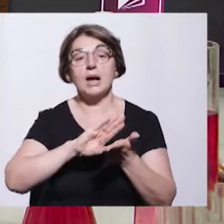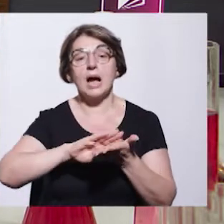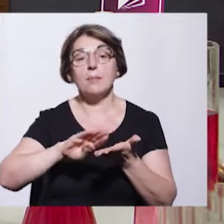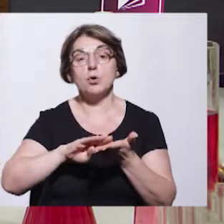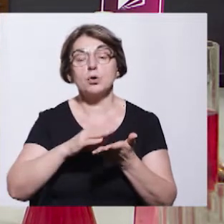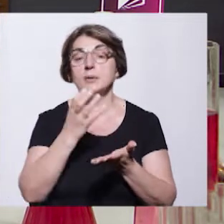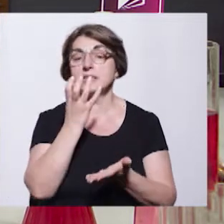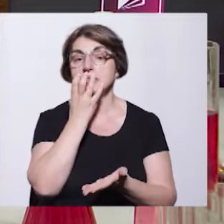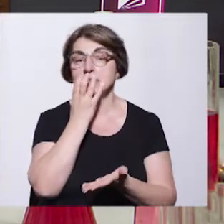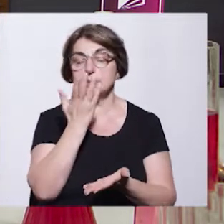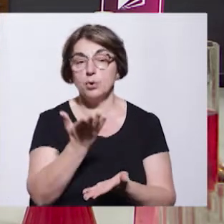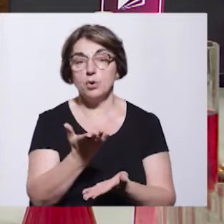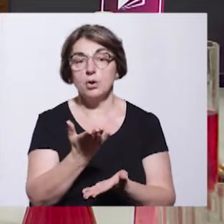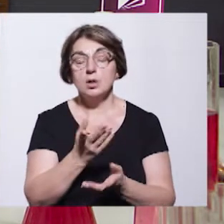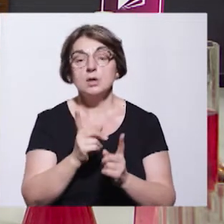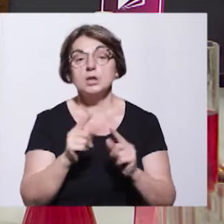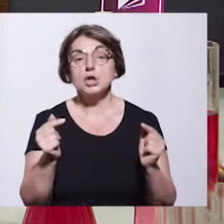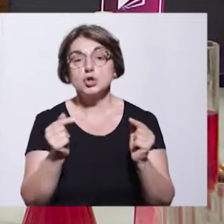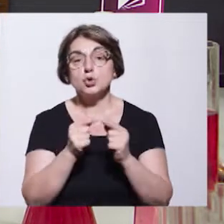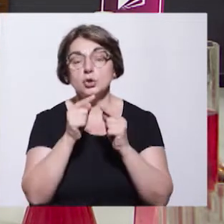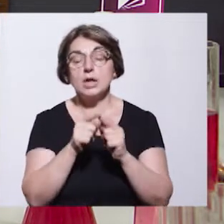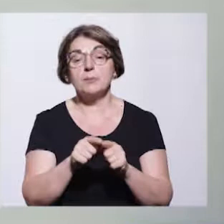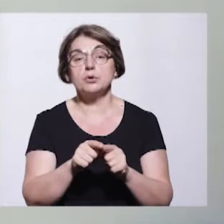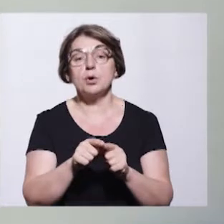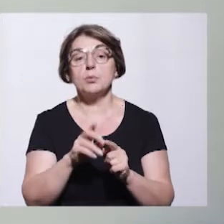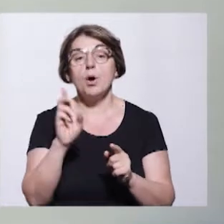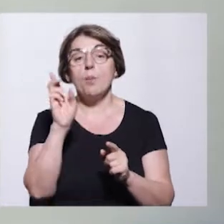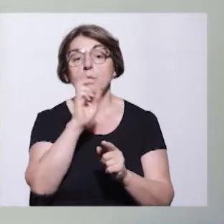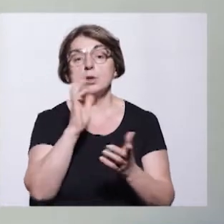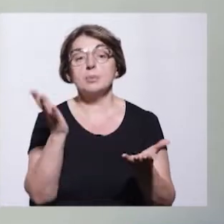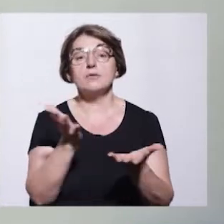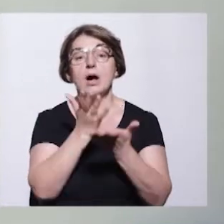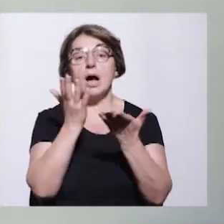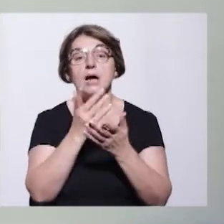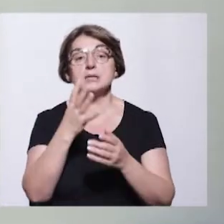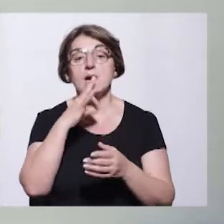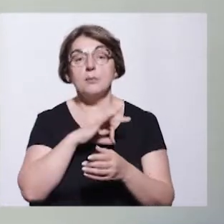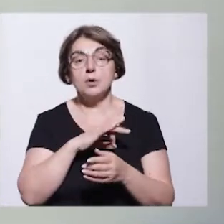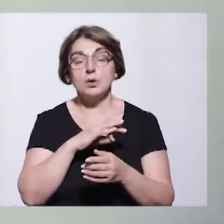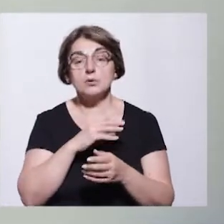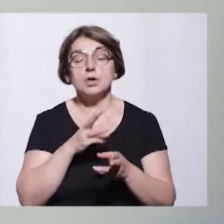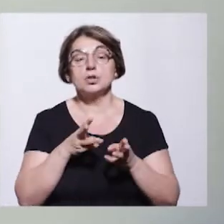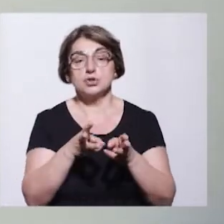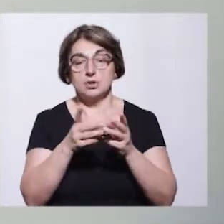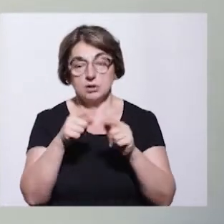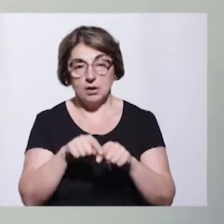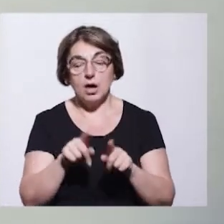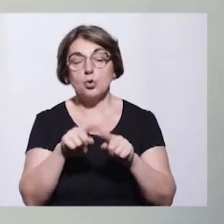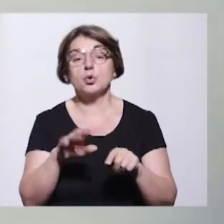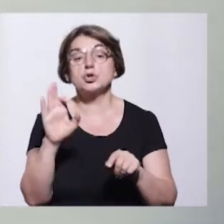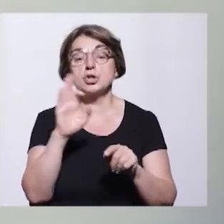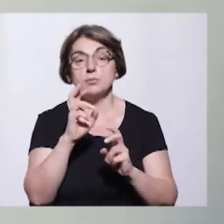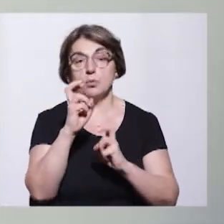გამოიყოფა დიდი რაოდენობით სითბო და სწორედ ამიტომ ბუნებრივ აირს იყენებენ საწვავად, როგორც